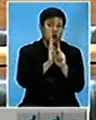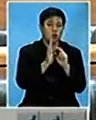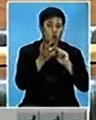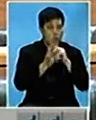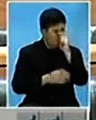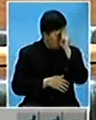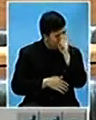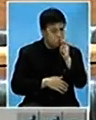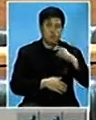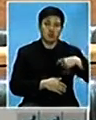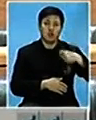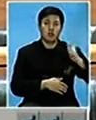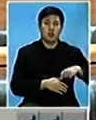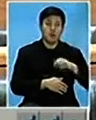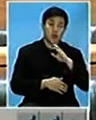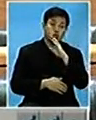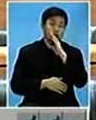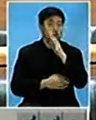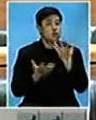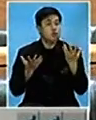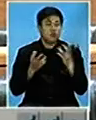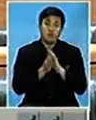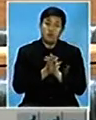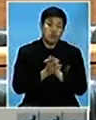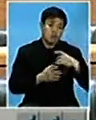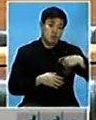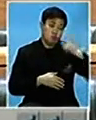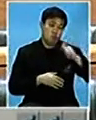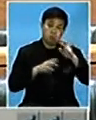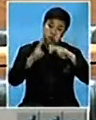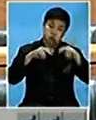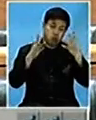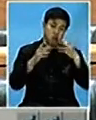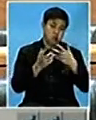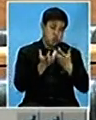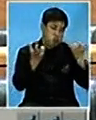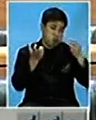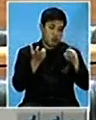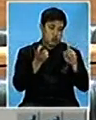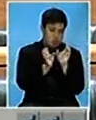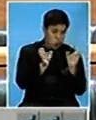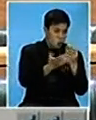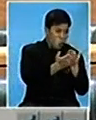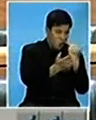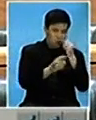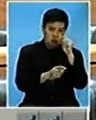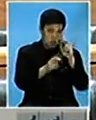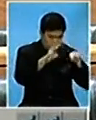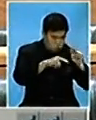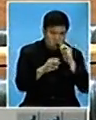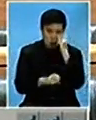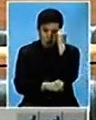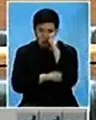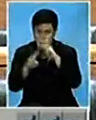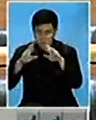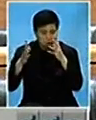ความเคารพแต่ถ้าเมื่อใดศาลไม่ได้คุ้มครองจำแนกบุคคลตามสภาพยากดีมีจนแล้ววันนั้นบ้